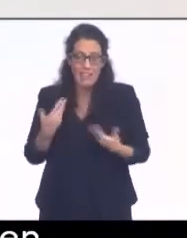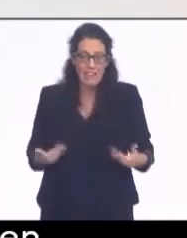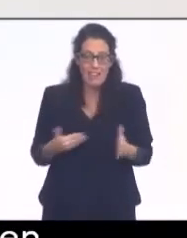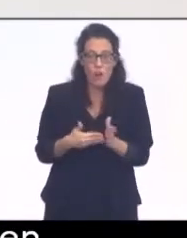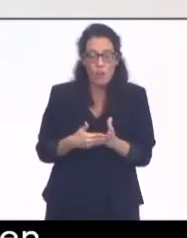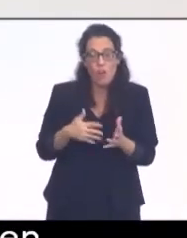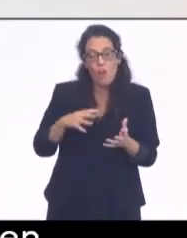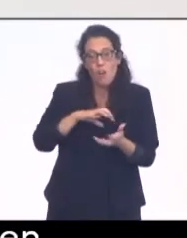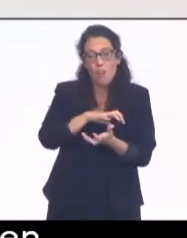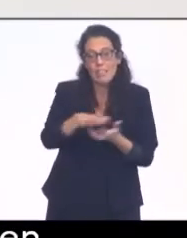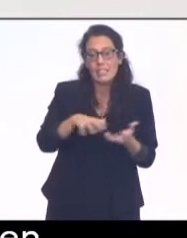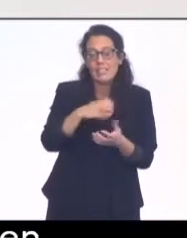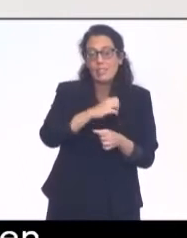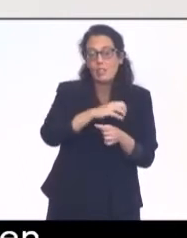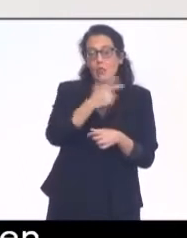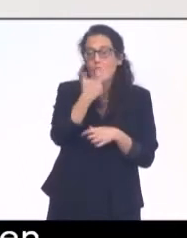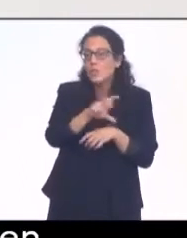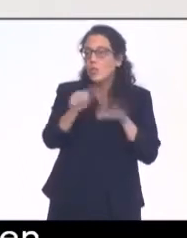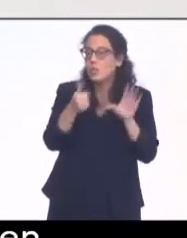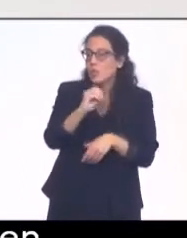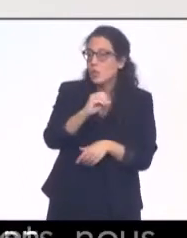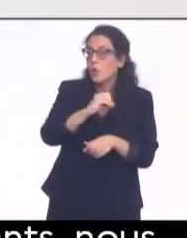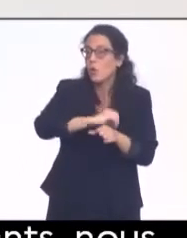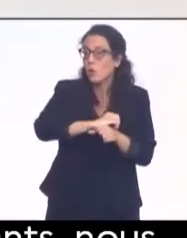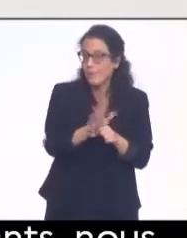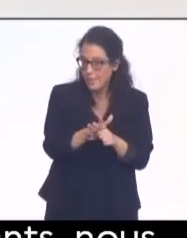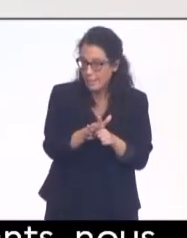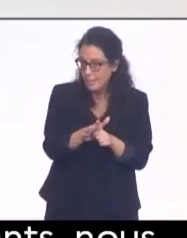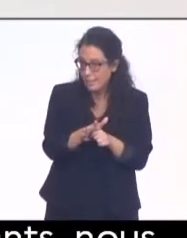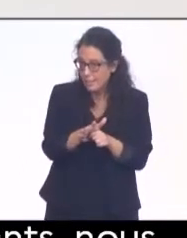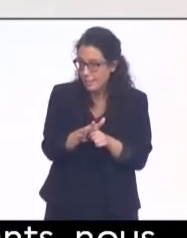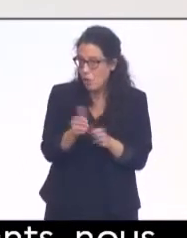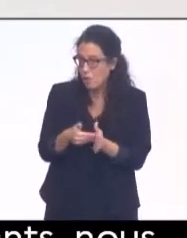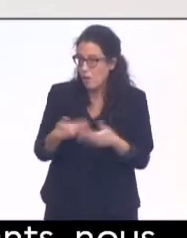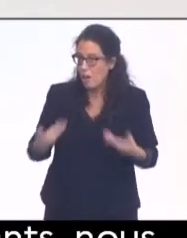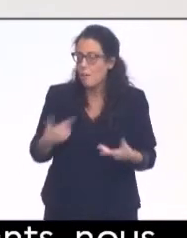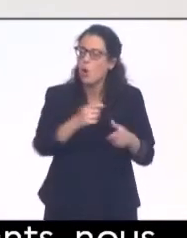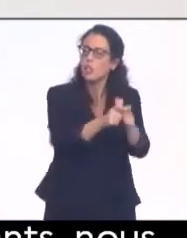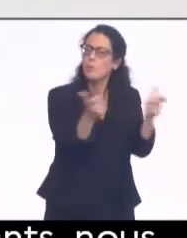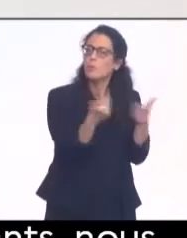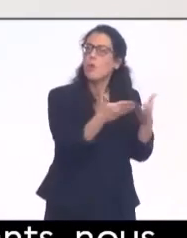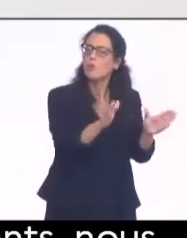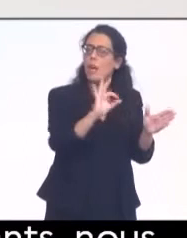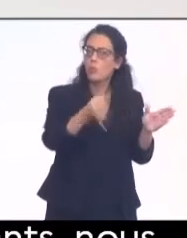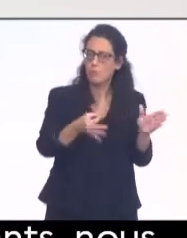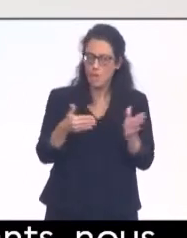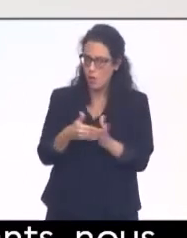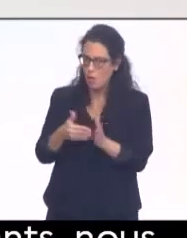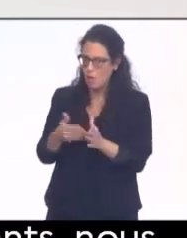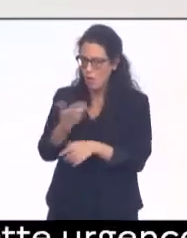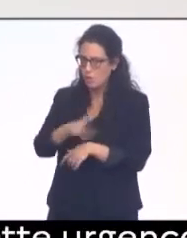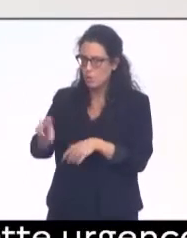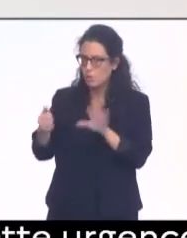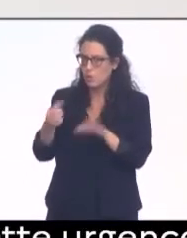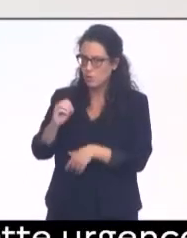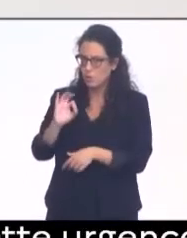pour répondre à cette urgence, à la différence près que les établissements restent ouverts. Nous travaillons justement, et nous allons travailler avec un programme très serré